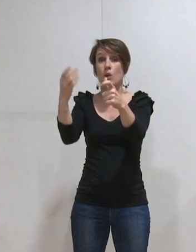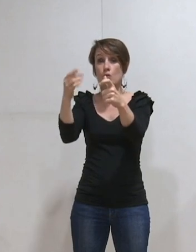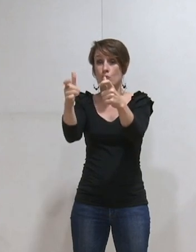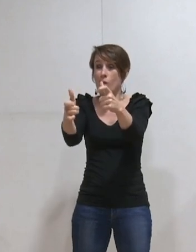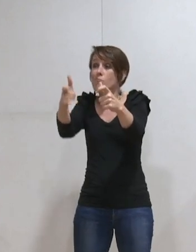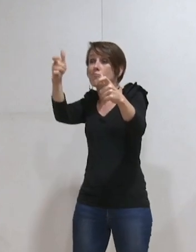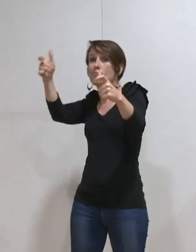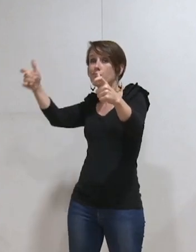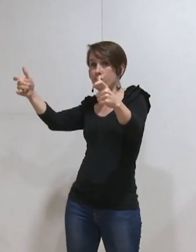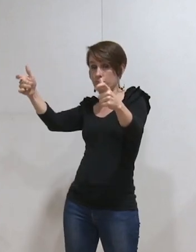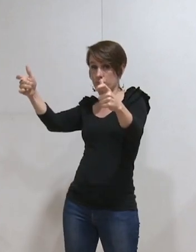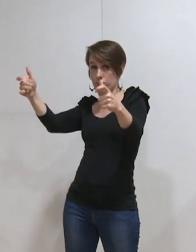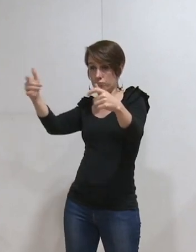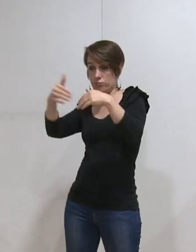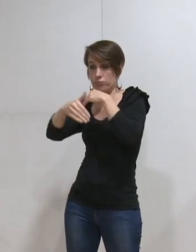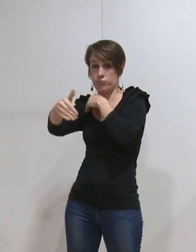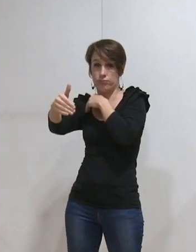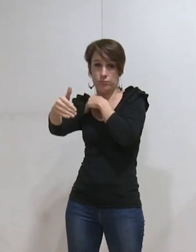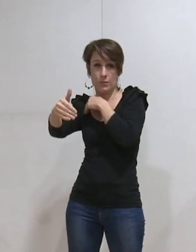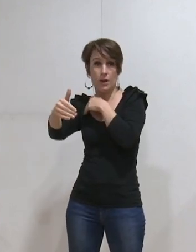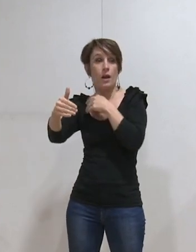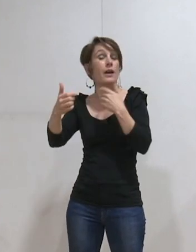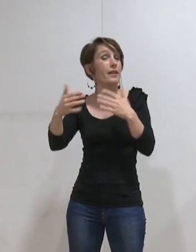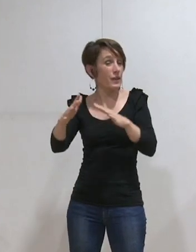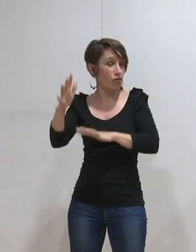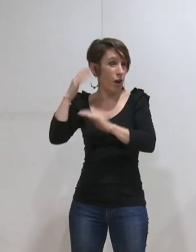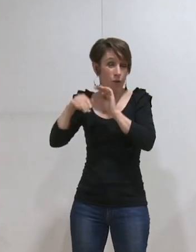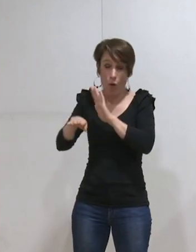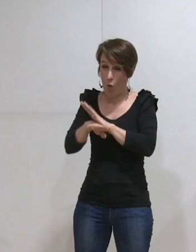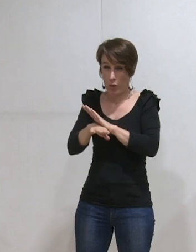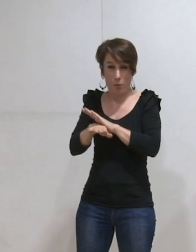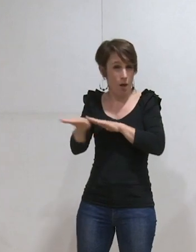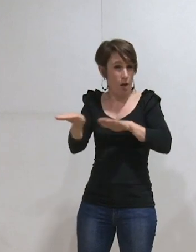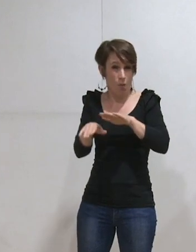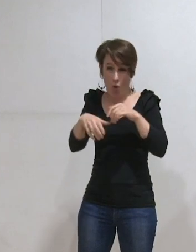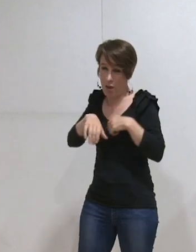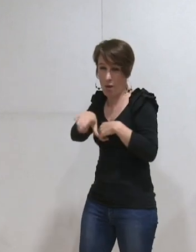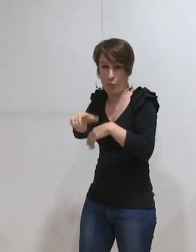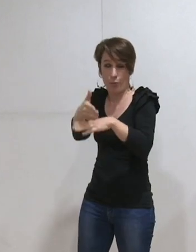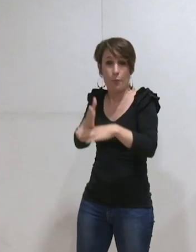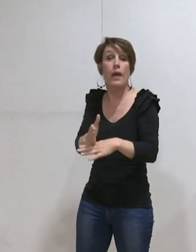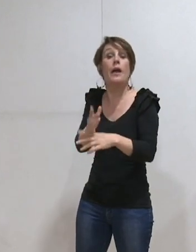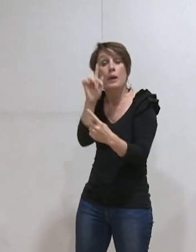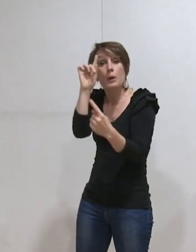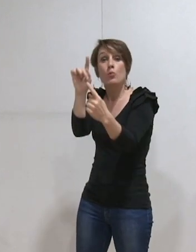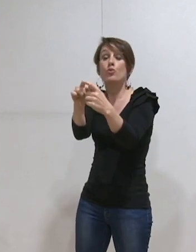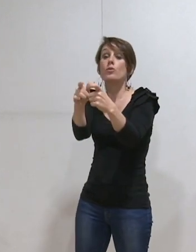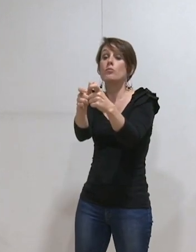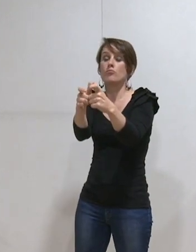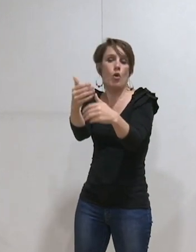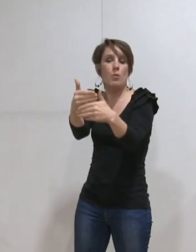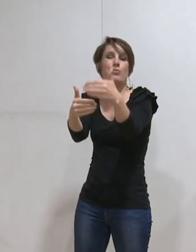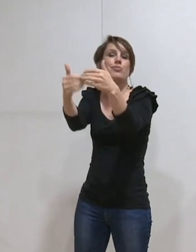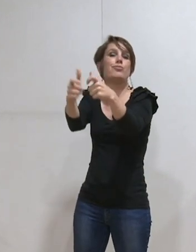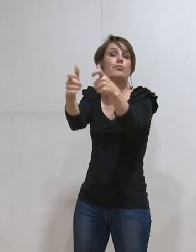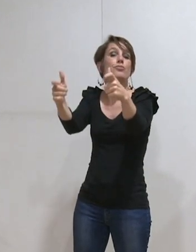parce que dès le début les moyens ont été mis en œuvre pour que une extension soit possible le